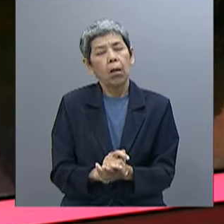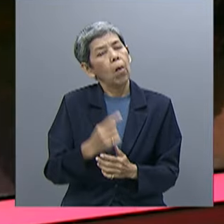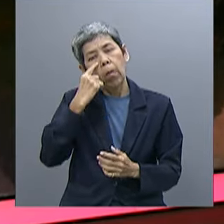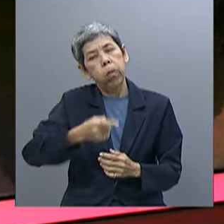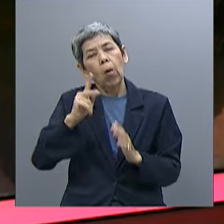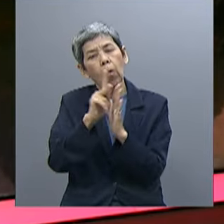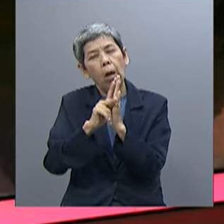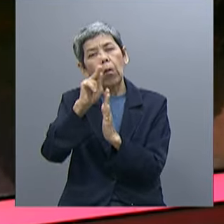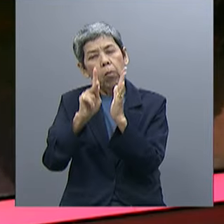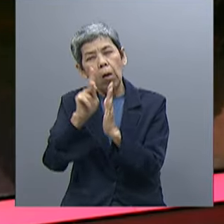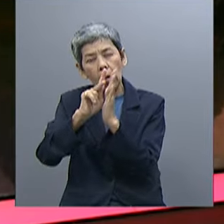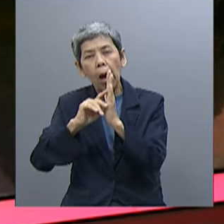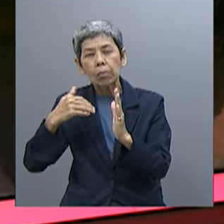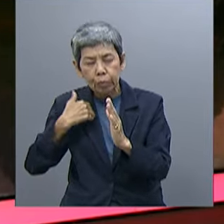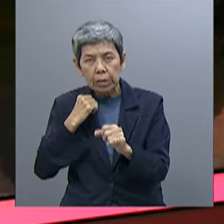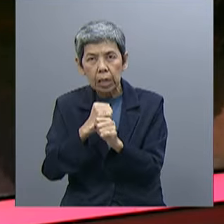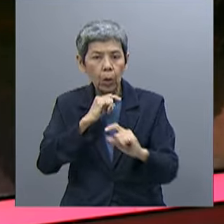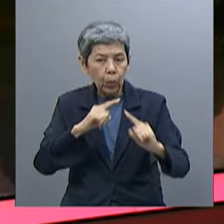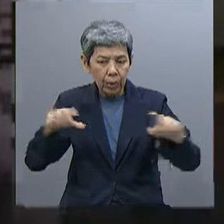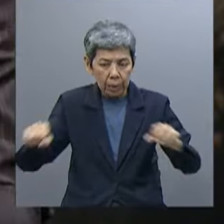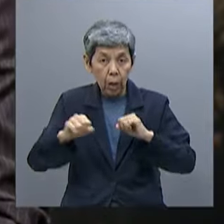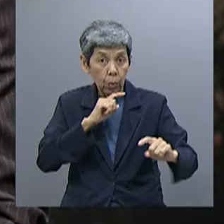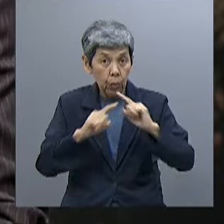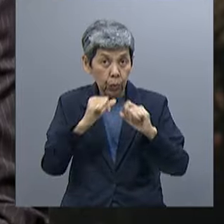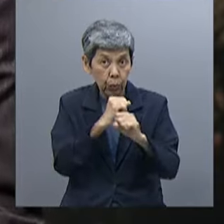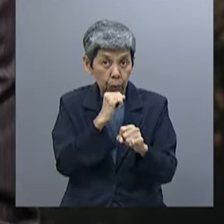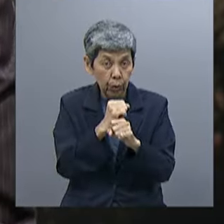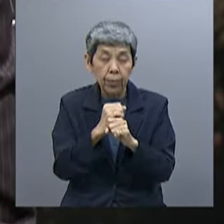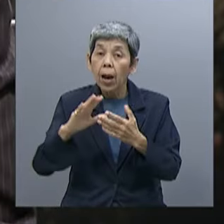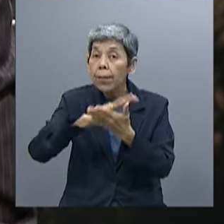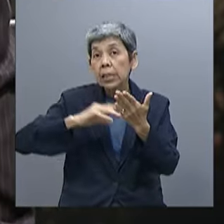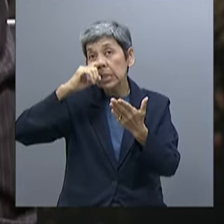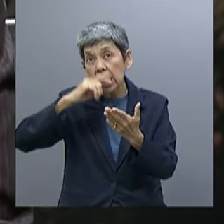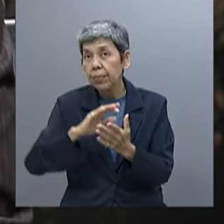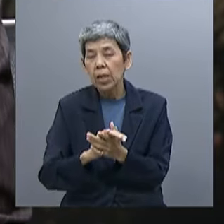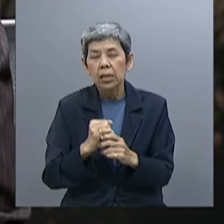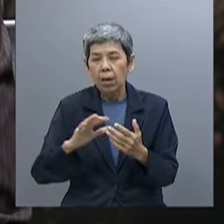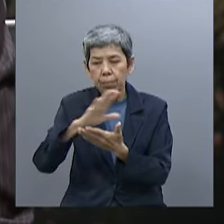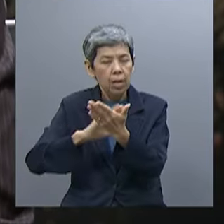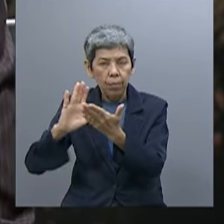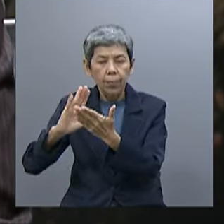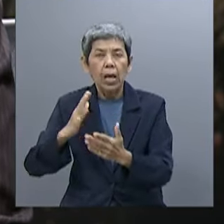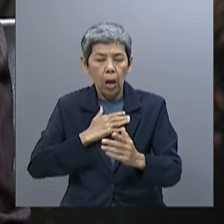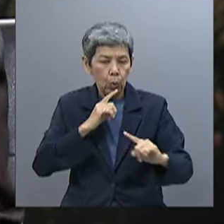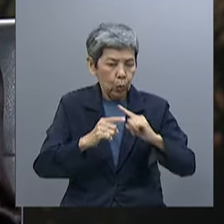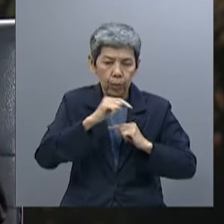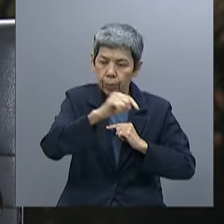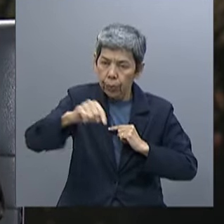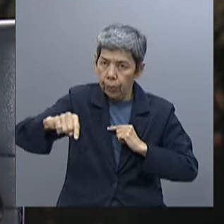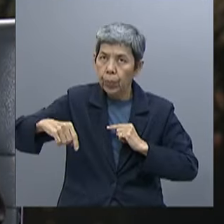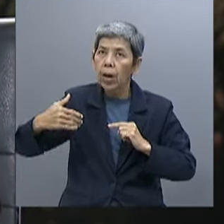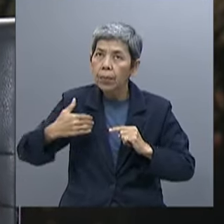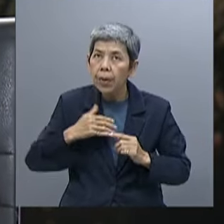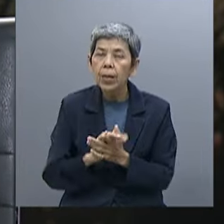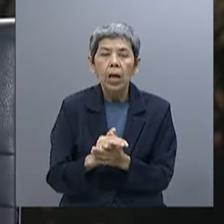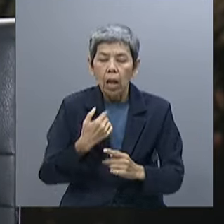แล้วการพูดคุยสันติภาพจะมาอยู่ในพื้นที่ตรงนี้จะมาอยู่ในประเทศไทยเราจะไม่ทำในต่างประเทศเราจะคุยให้ทุกคนฟังเราจะไม่ค่อย